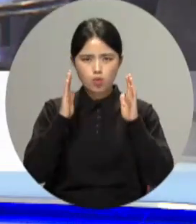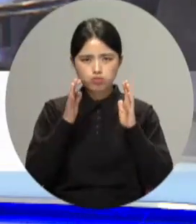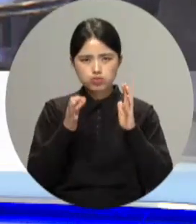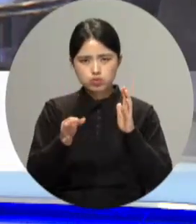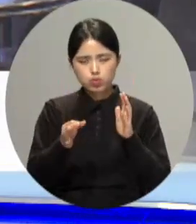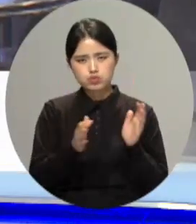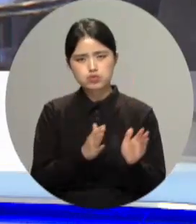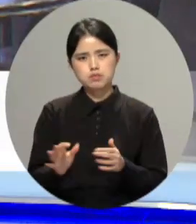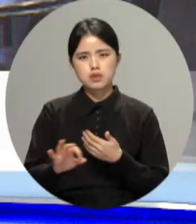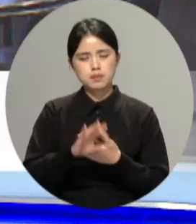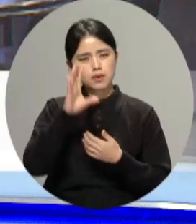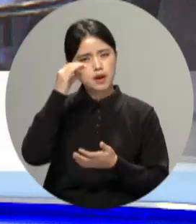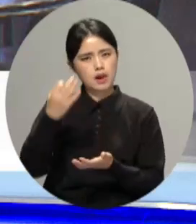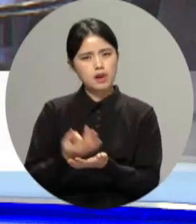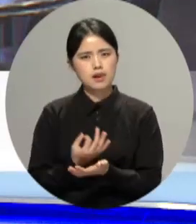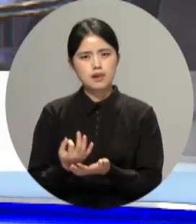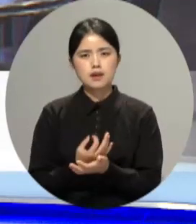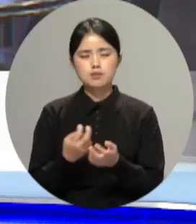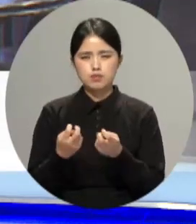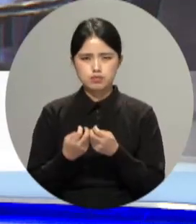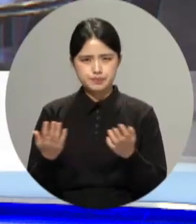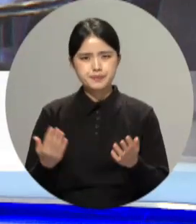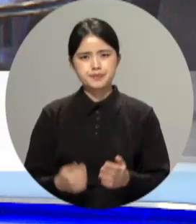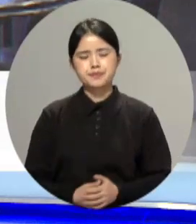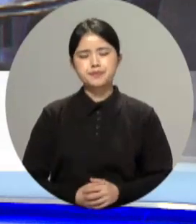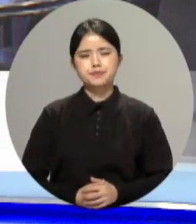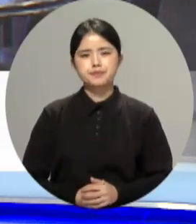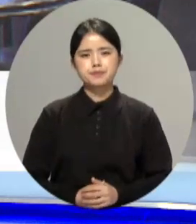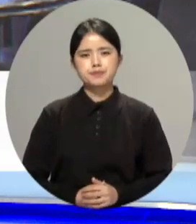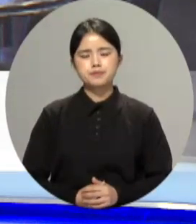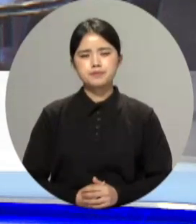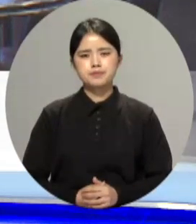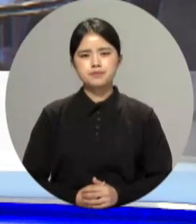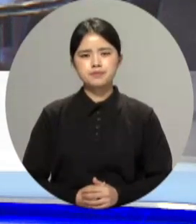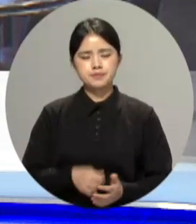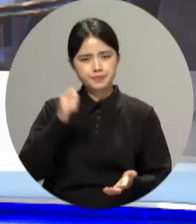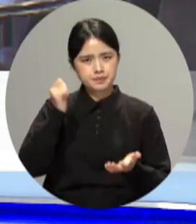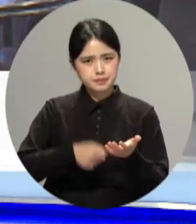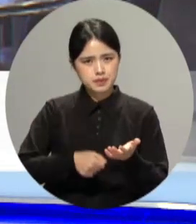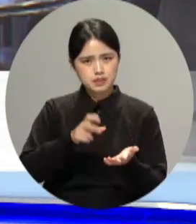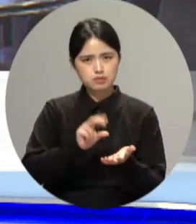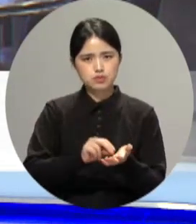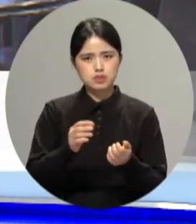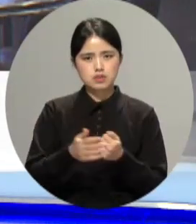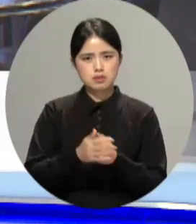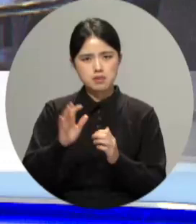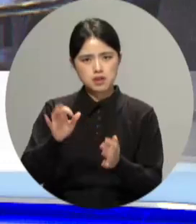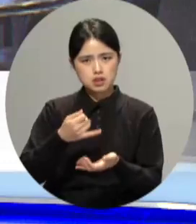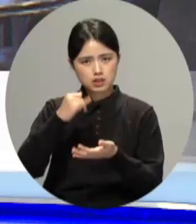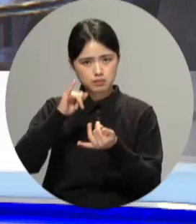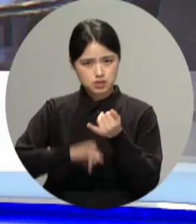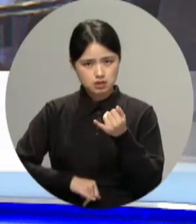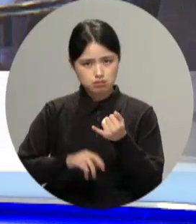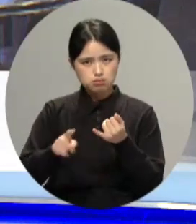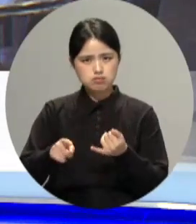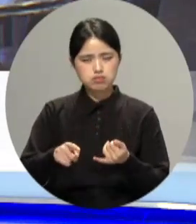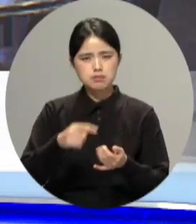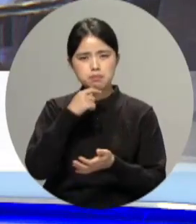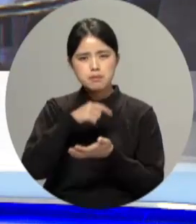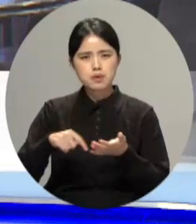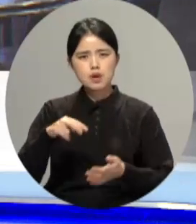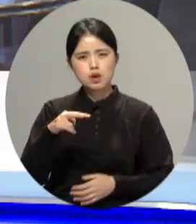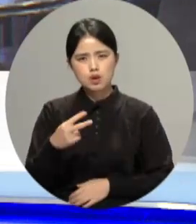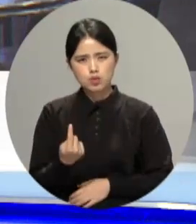마련하려면 아르바이트가 필수 조건일 수밖에 없기 때문인데요. 비자 문제 등으로 임금 체불 등 불이익을